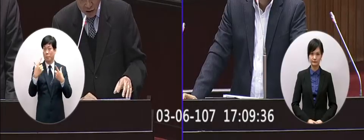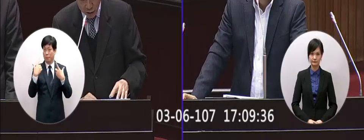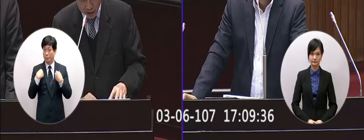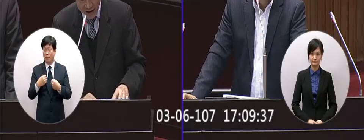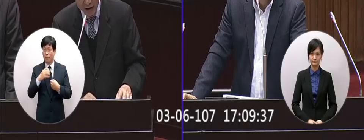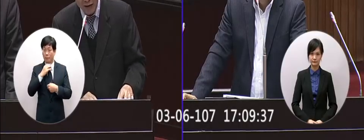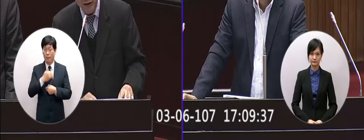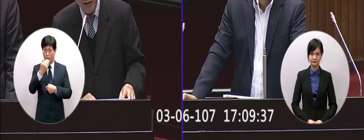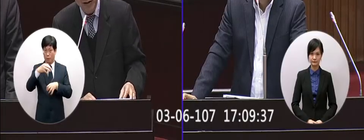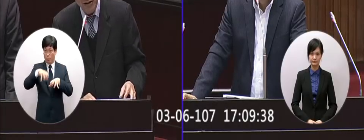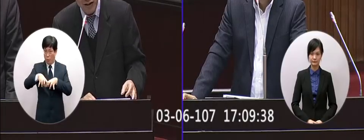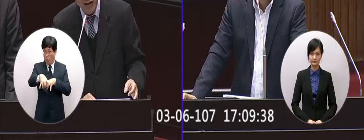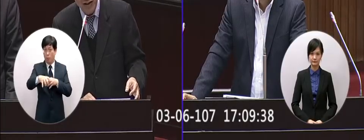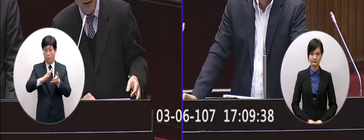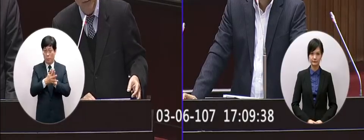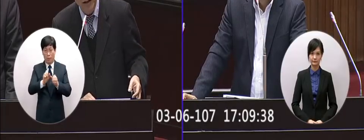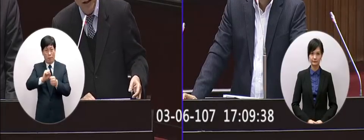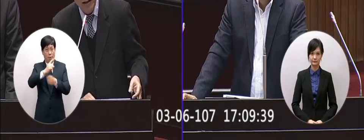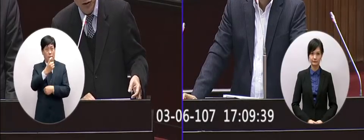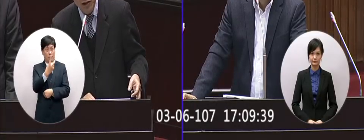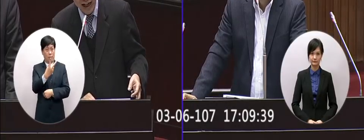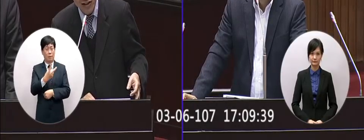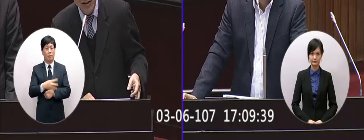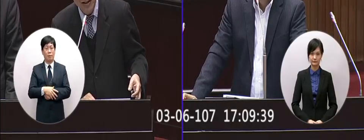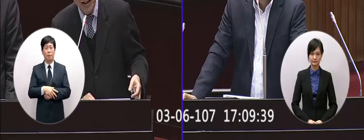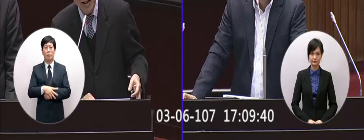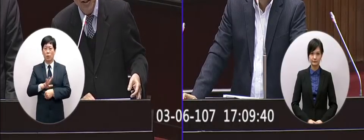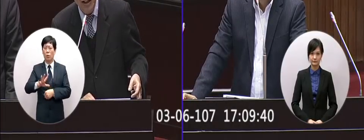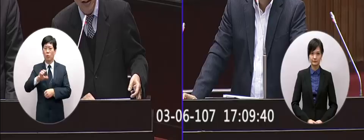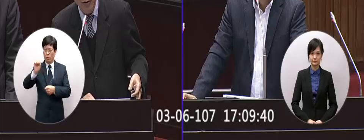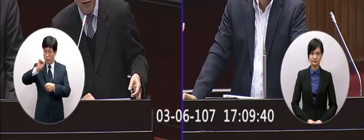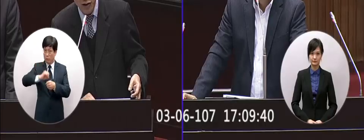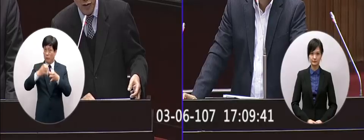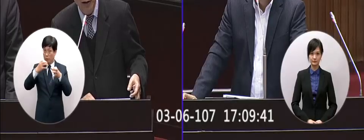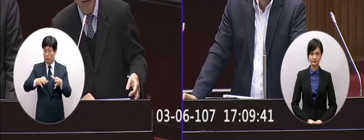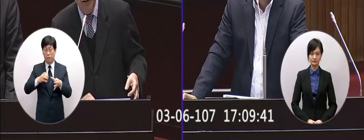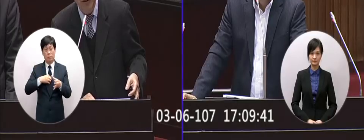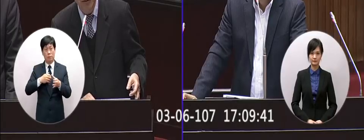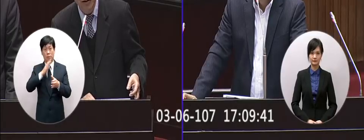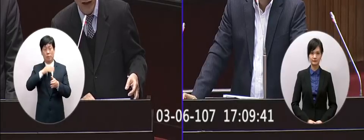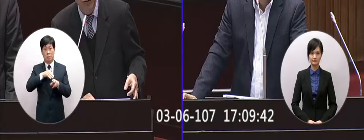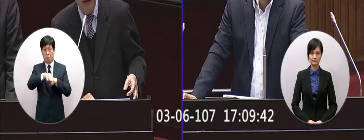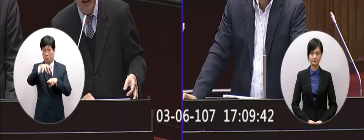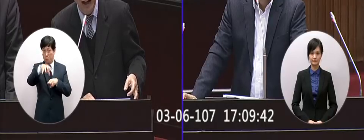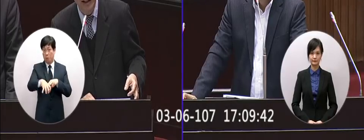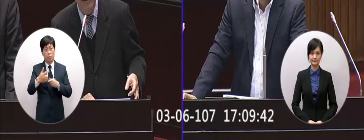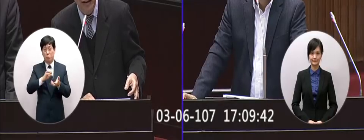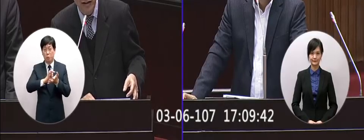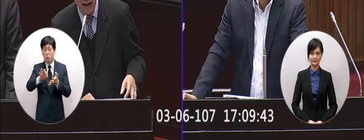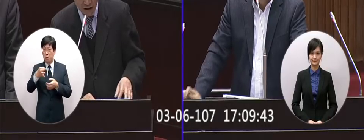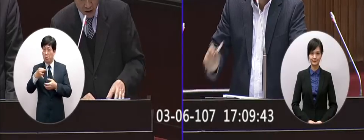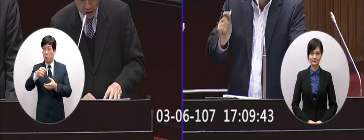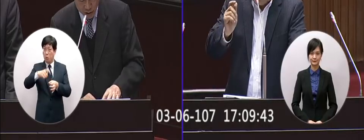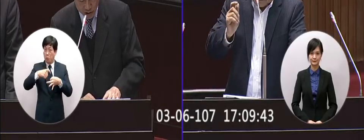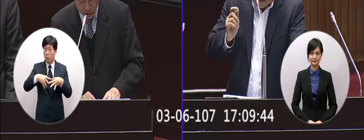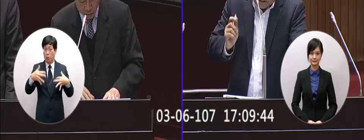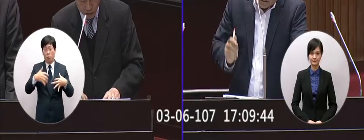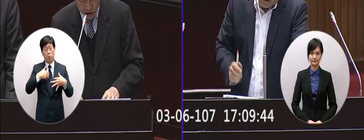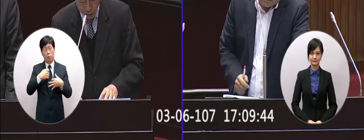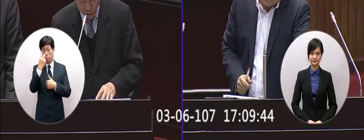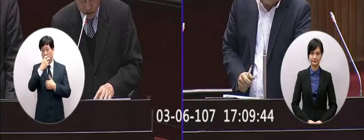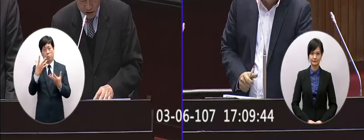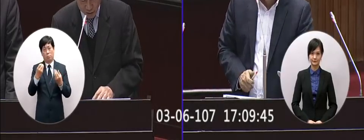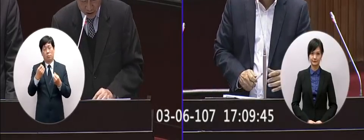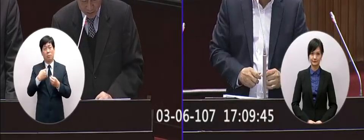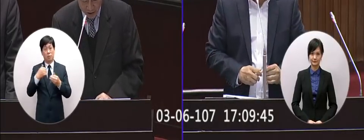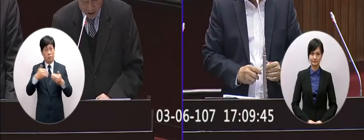的九个站，后来变成十二个站，有加设这些车站的时候，也从来没有用财务来看待这些站。所以，交通部